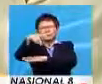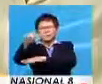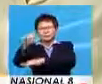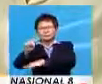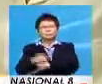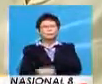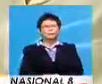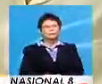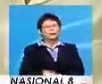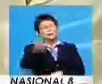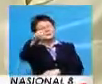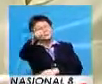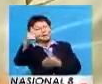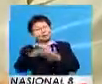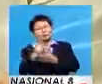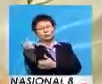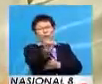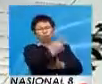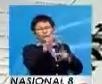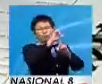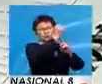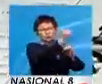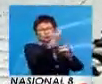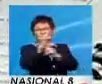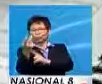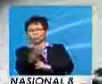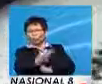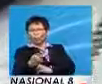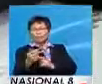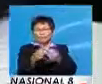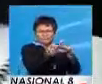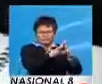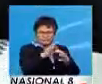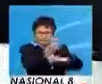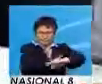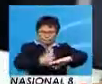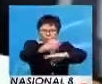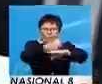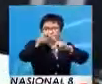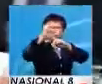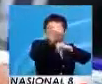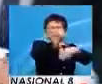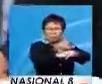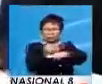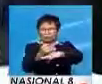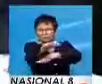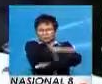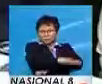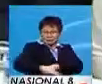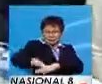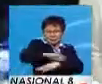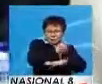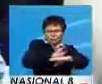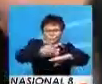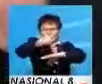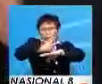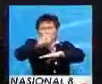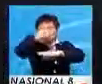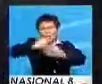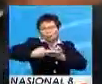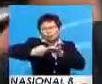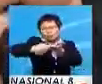tppa Selain itu kedua-dua persatuan akan turut bekerjasama bagi menubuhkan persatuan industri serantau untuk membincang